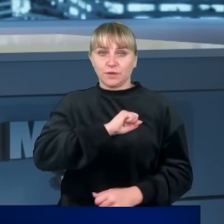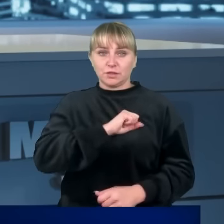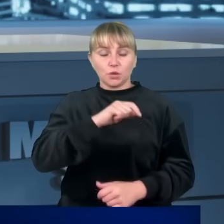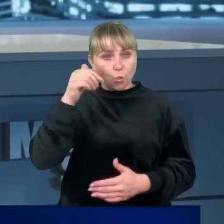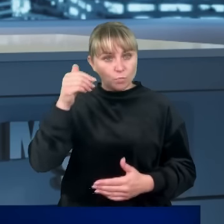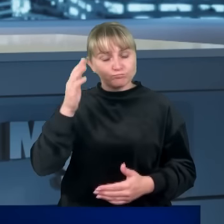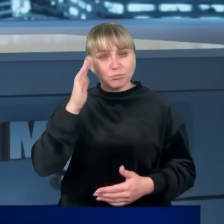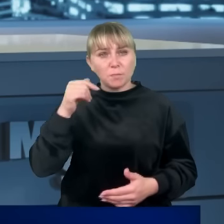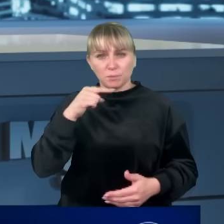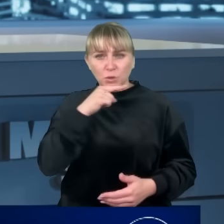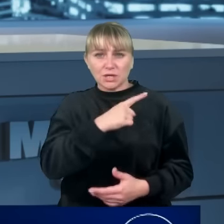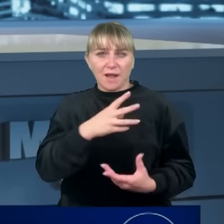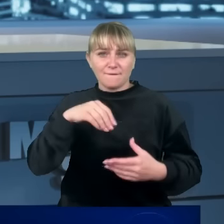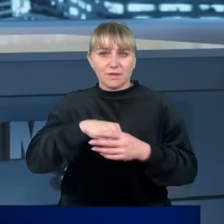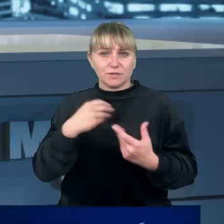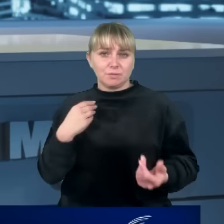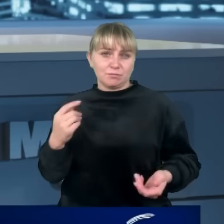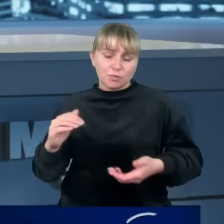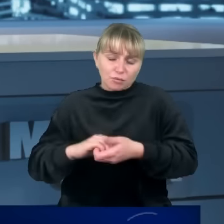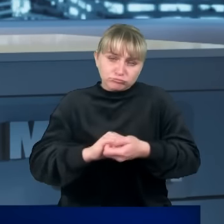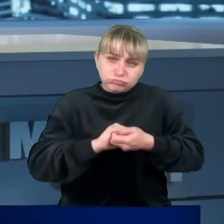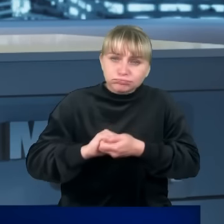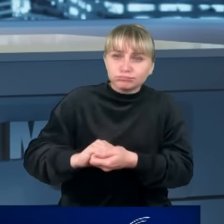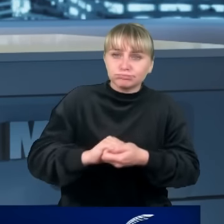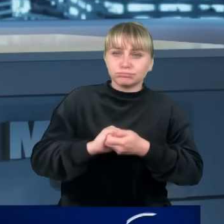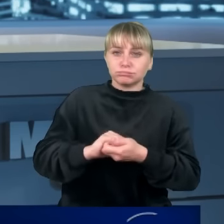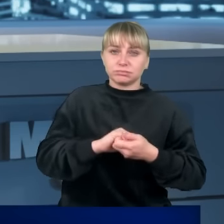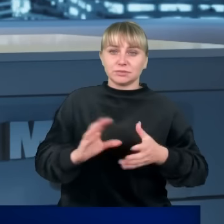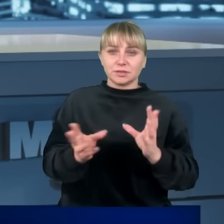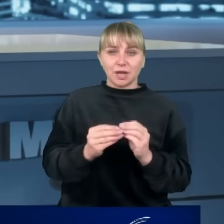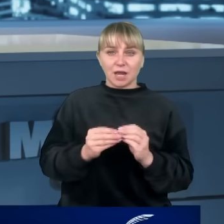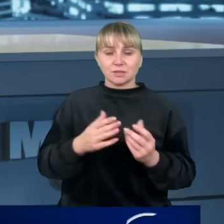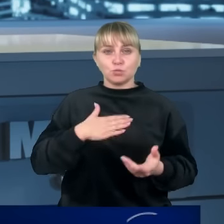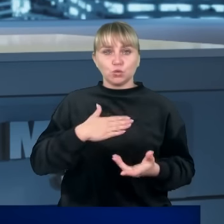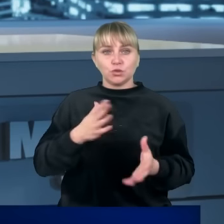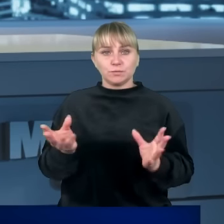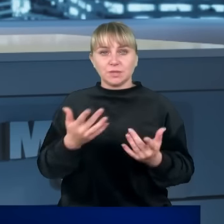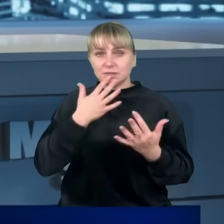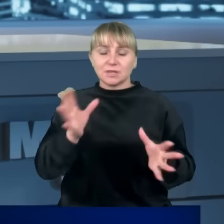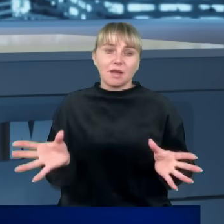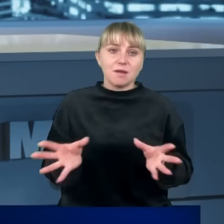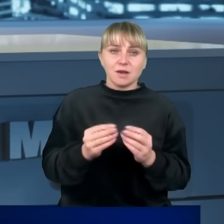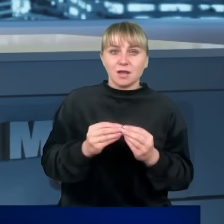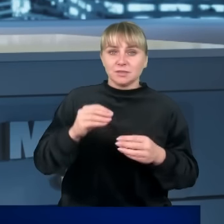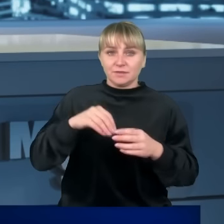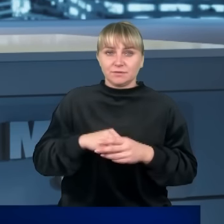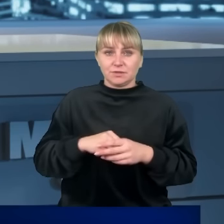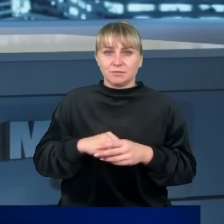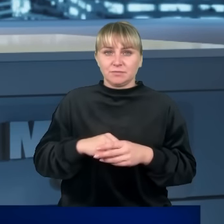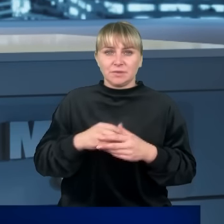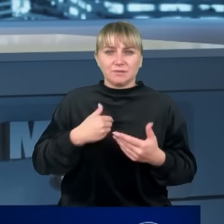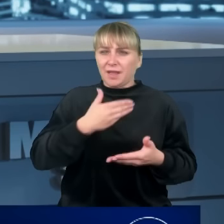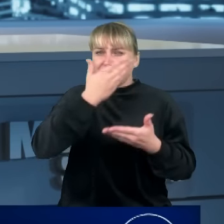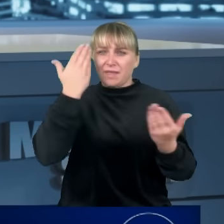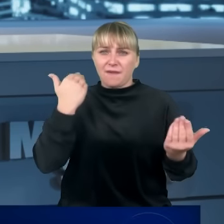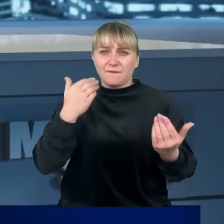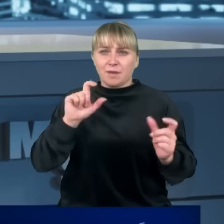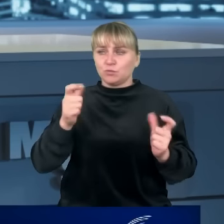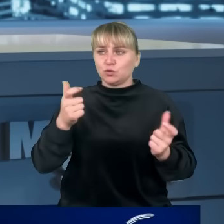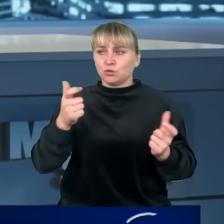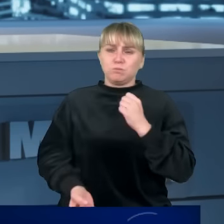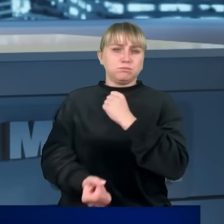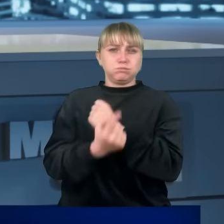zjednoczyć, złączyć. Zawsze chcieliśmy być razem. Ja nie wiem, co nagle się w nas podziało, że